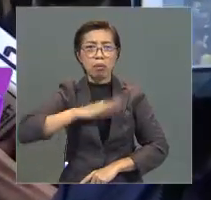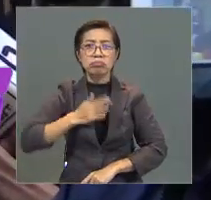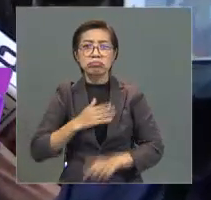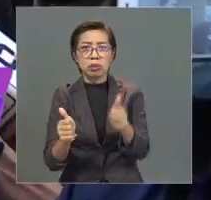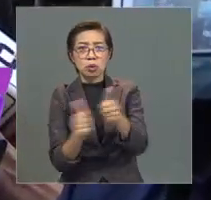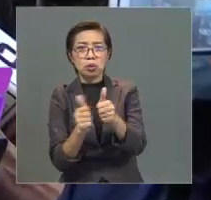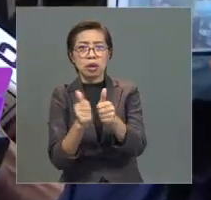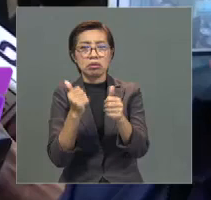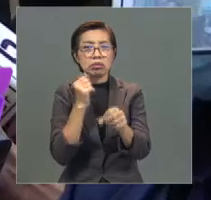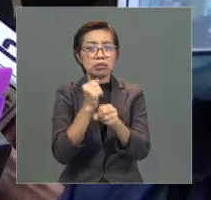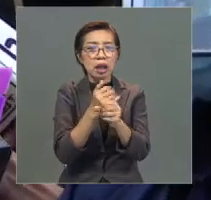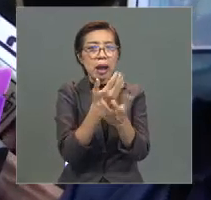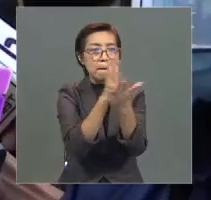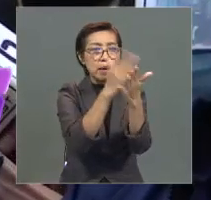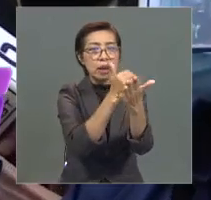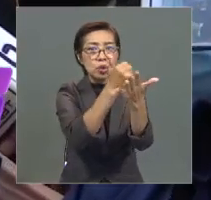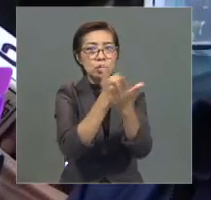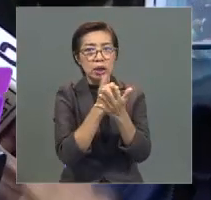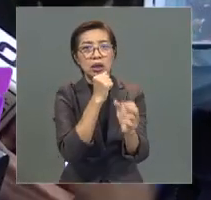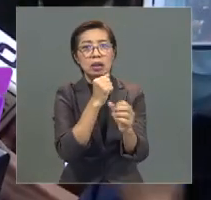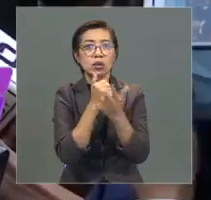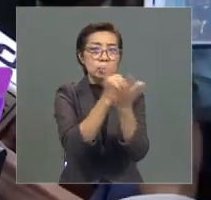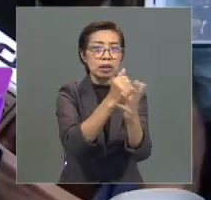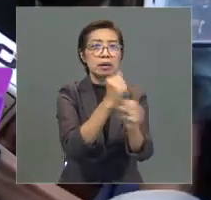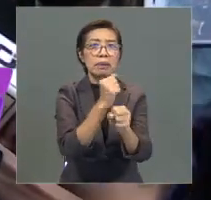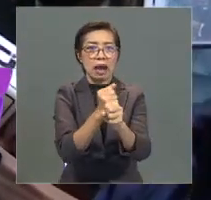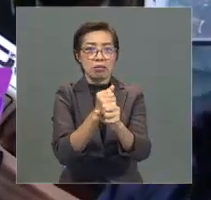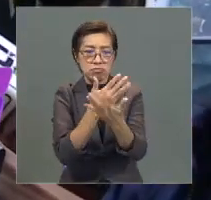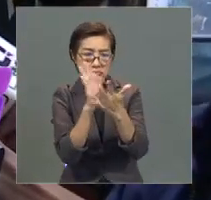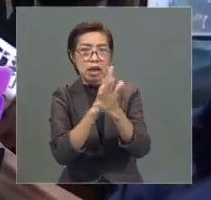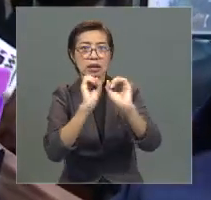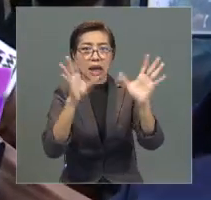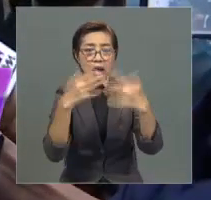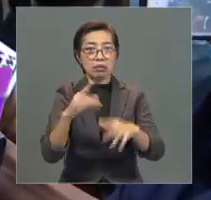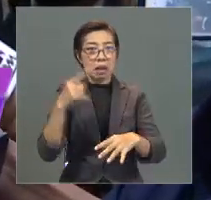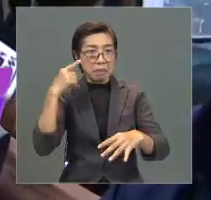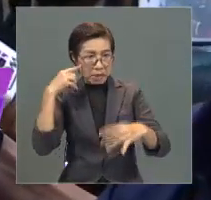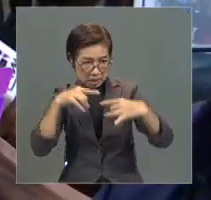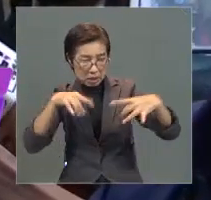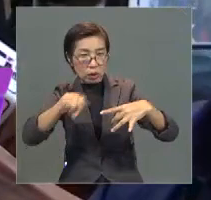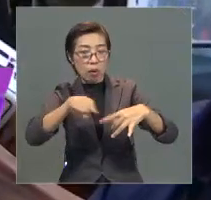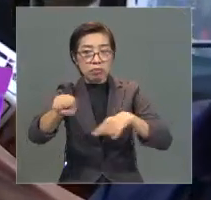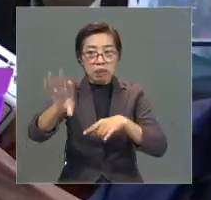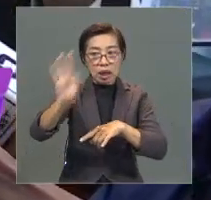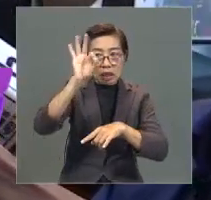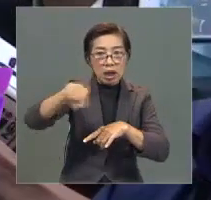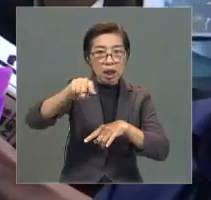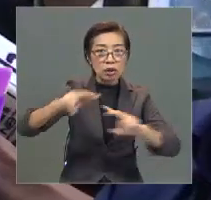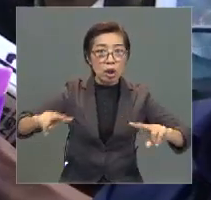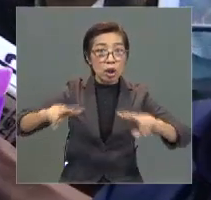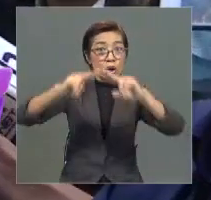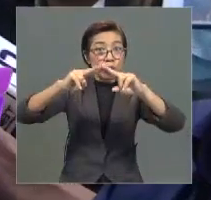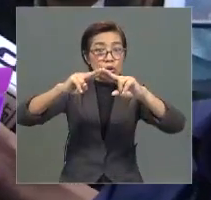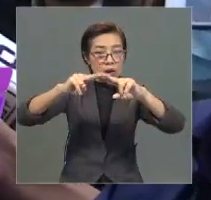มนตรีช่วยและแบ่งเบาภาระการทำงานกันอย่างชัดเจนส่วนที่มีข่าวเรื่องของความเห็นไม่ตรงกันในการแต่งตั้งผู้บริหารในกระทรวง